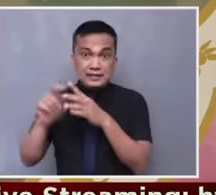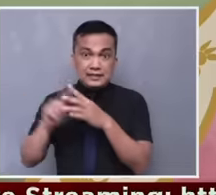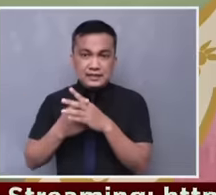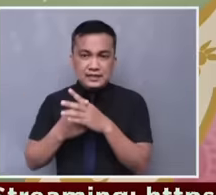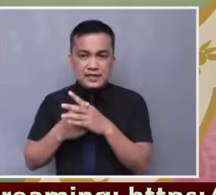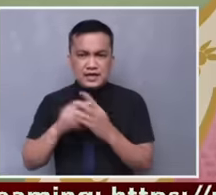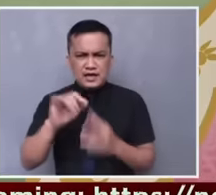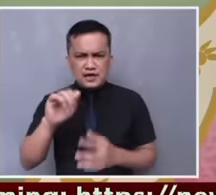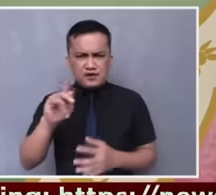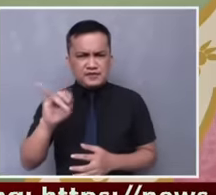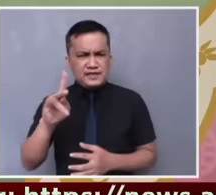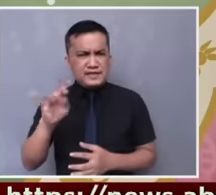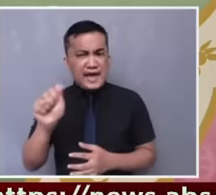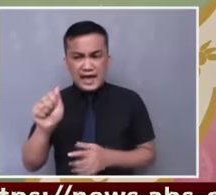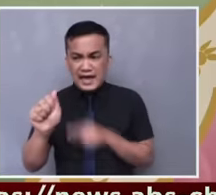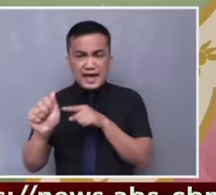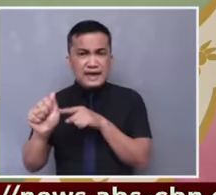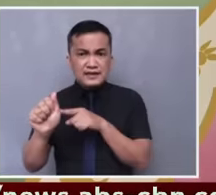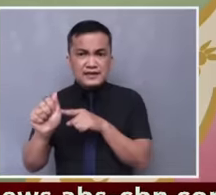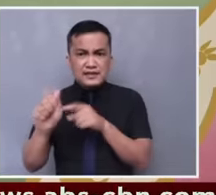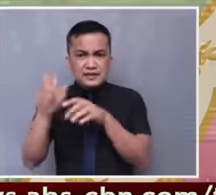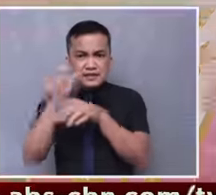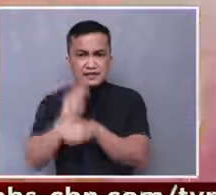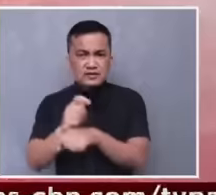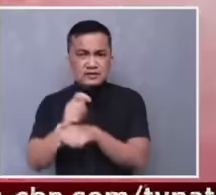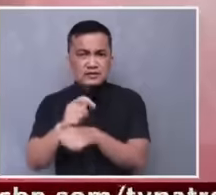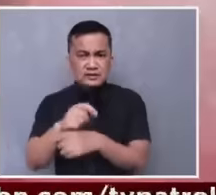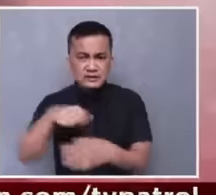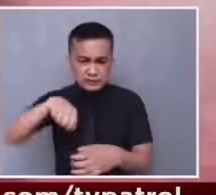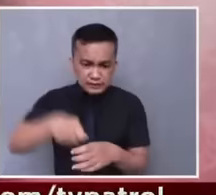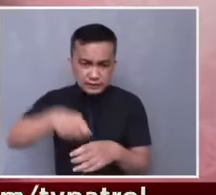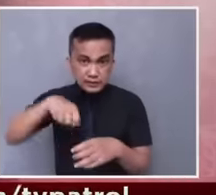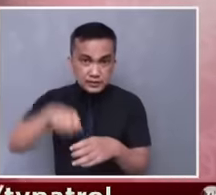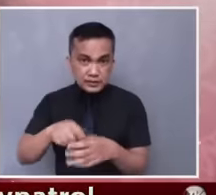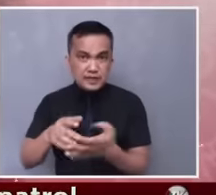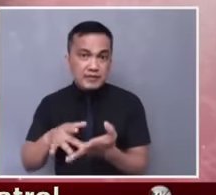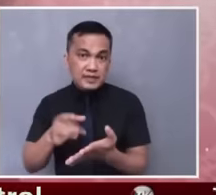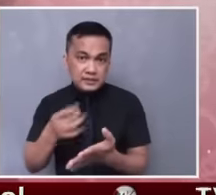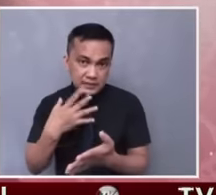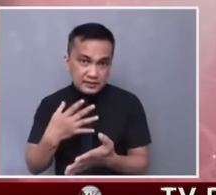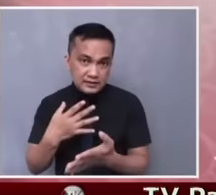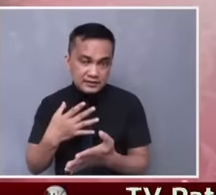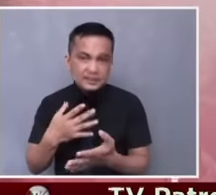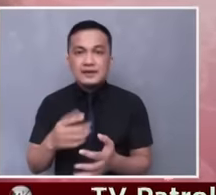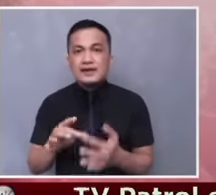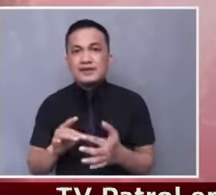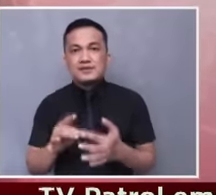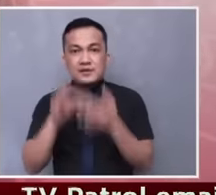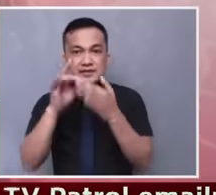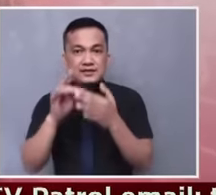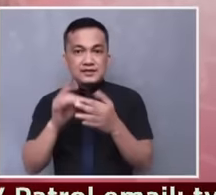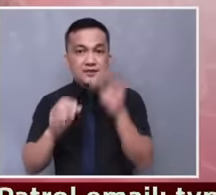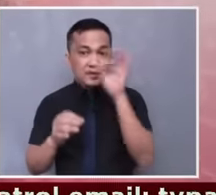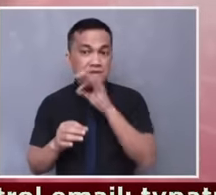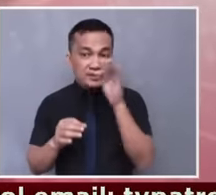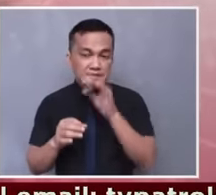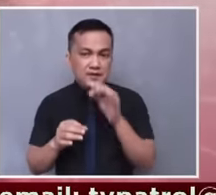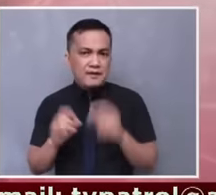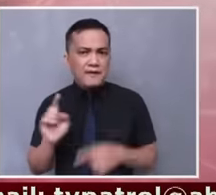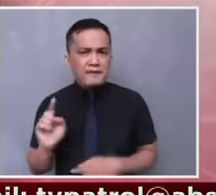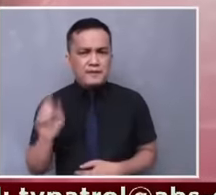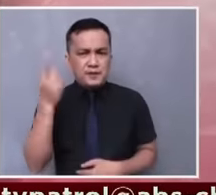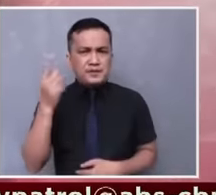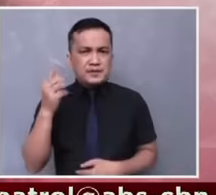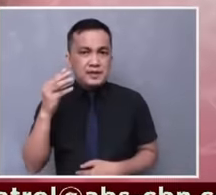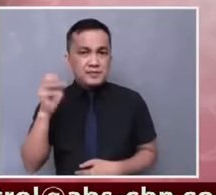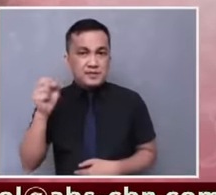na isa sa mga tradisyonal na sistema ng medisina. Espesyal naman para sa mga Pinoy ang kauna-unahang Miss India